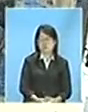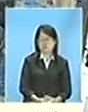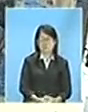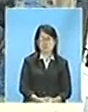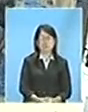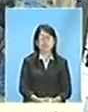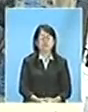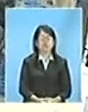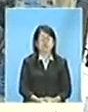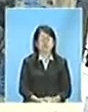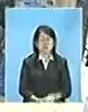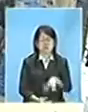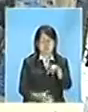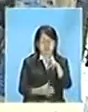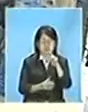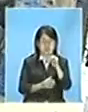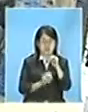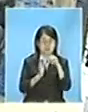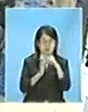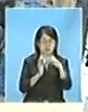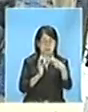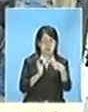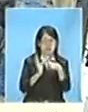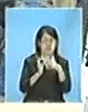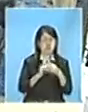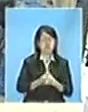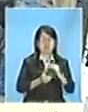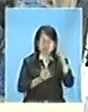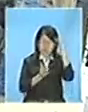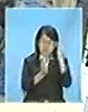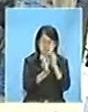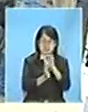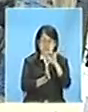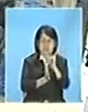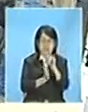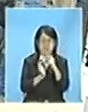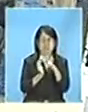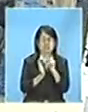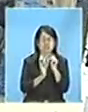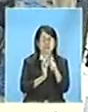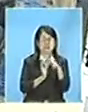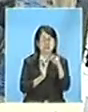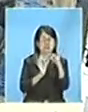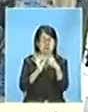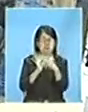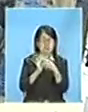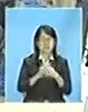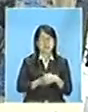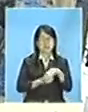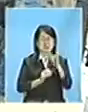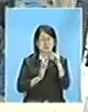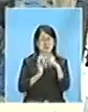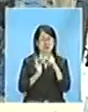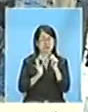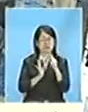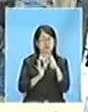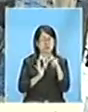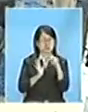นายมูหามรสดีบต.พลตำรวจโทยุทธนาไทยภักดีนายยุทธนายุพฤ